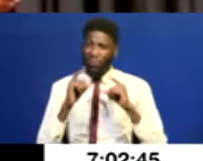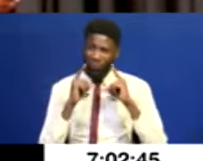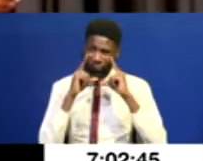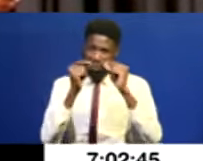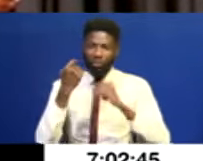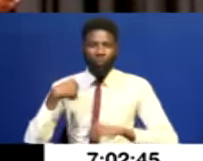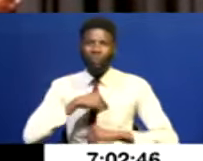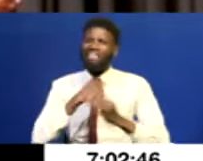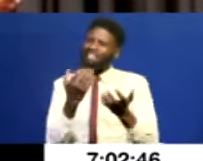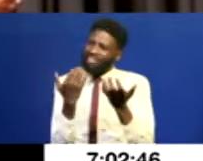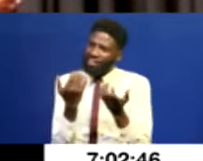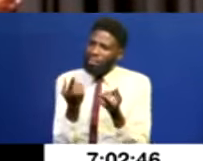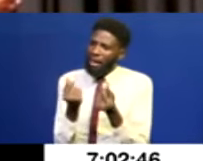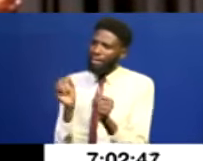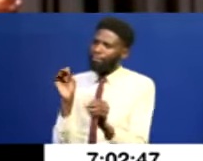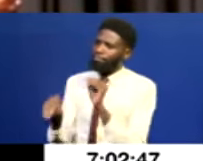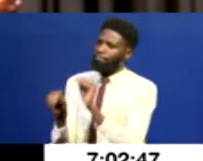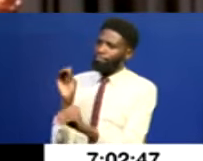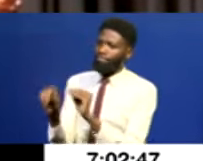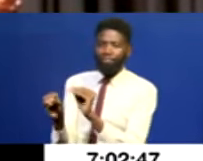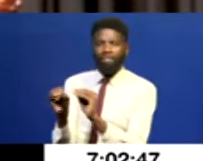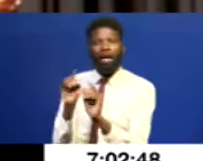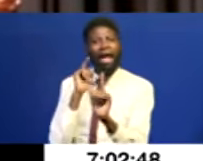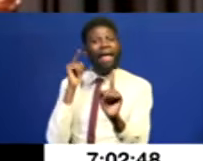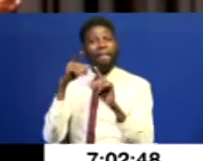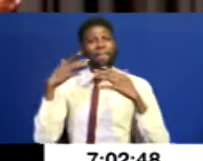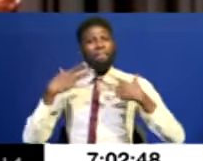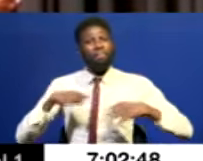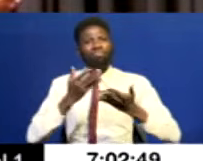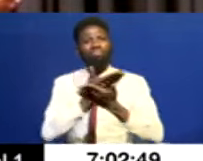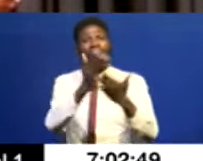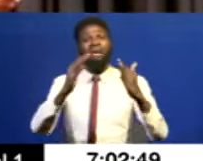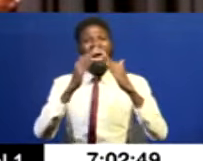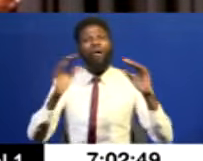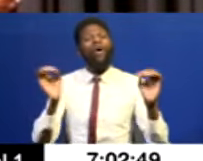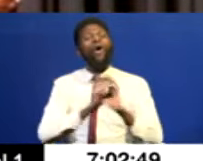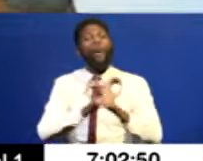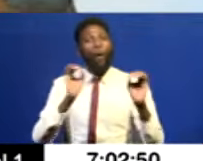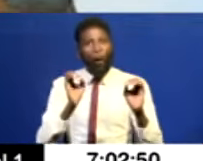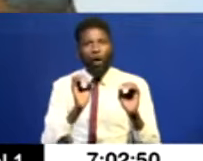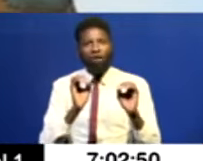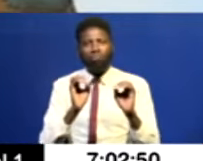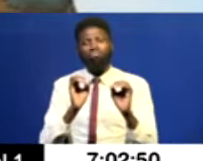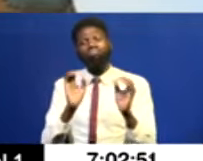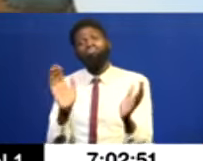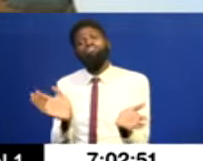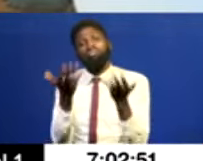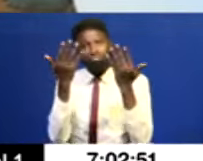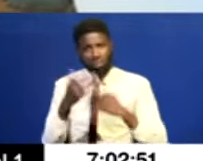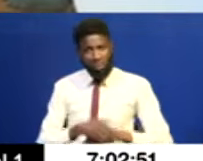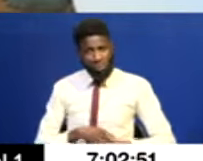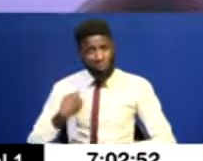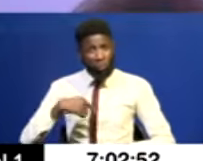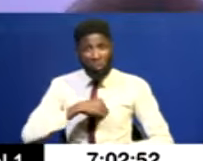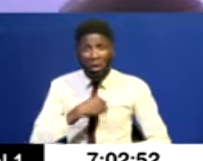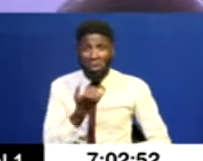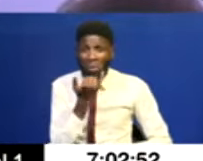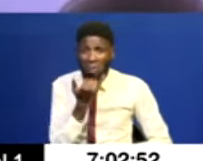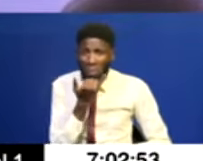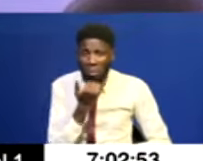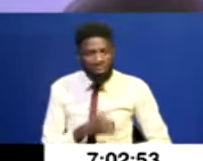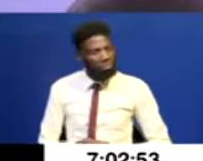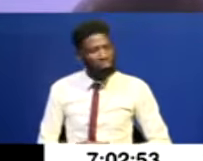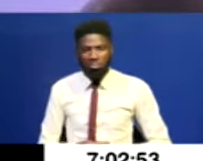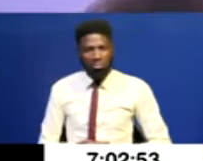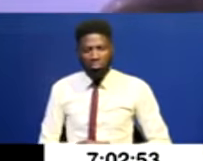provide shelter to those that do not have it, are we vultures? So reconciliation is